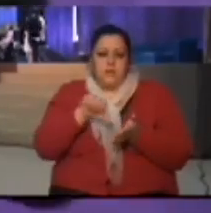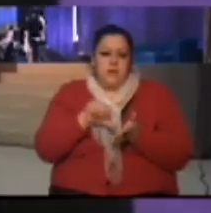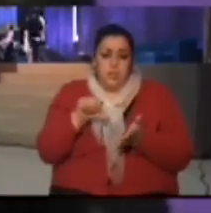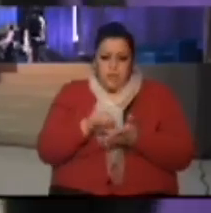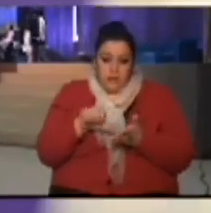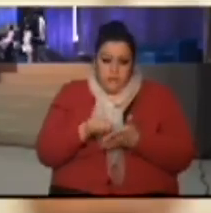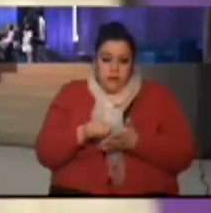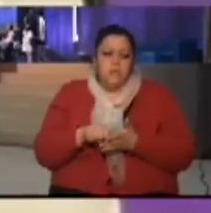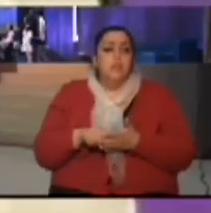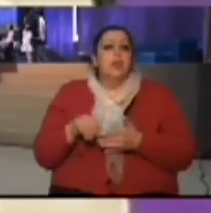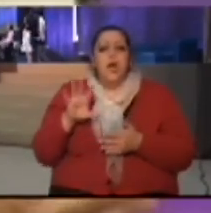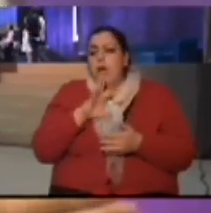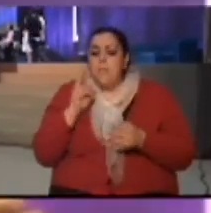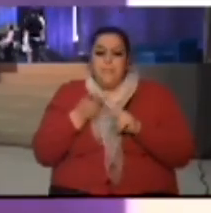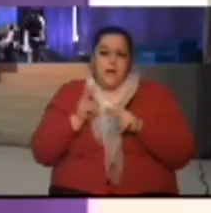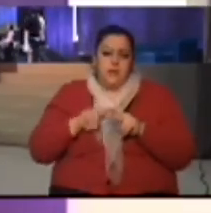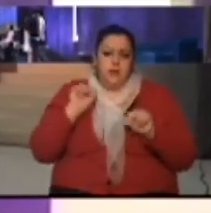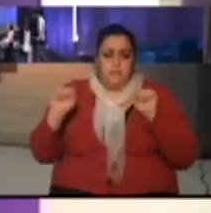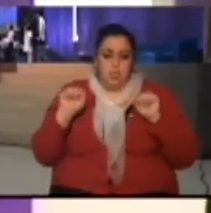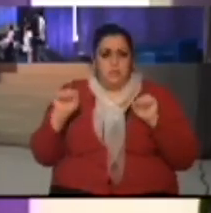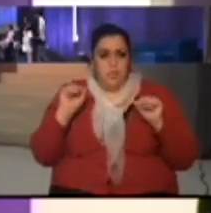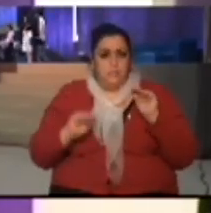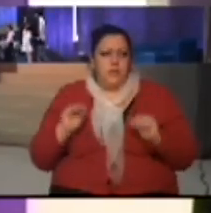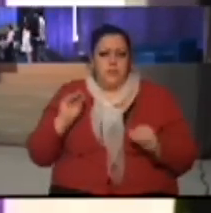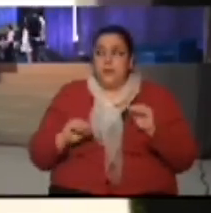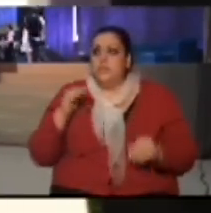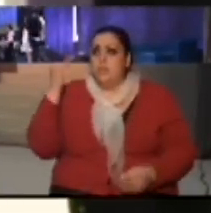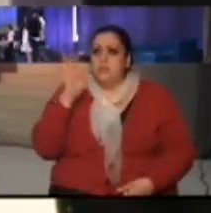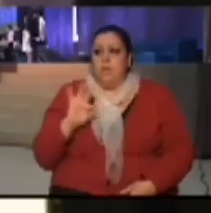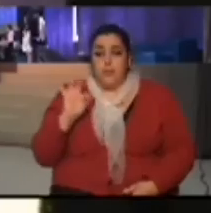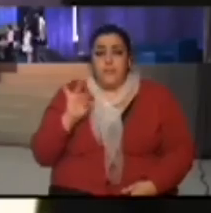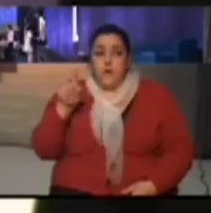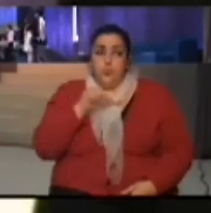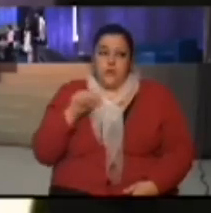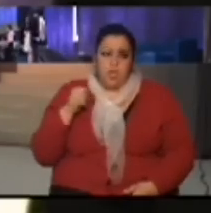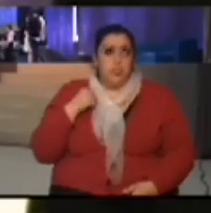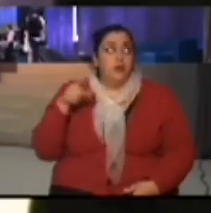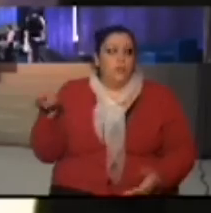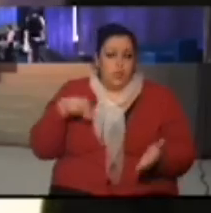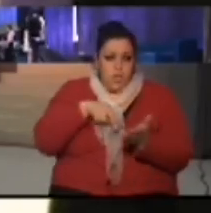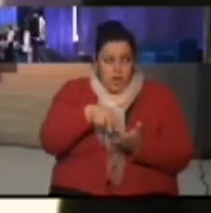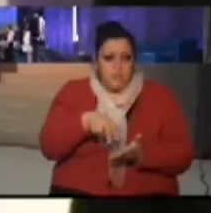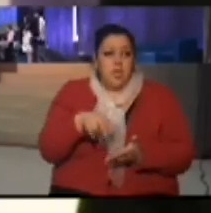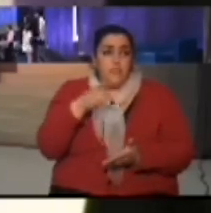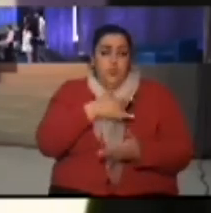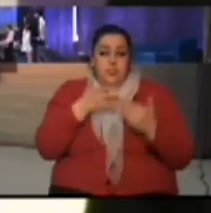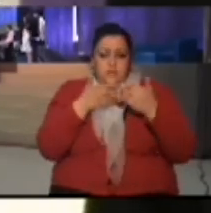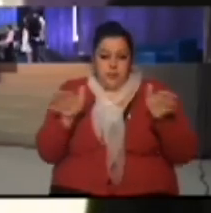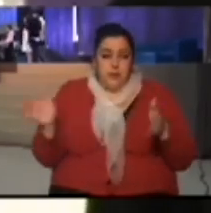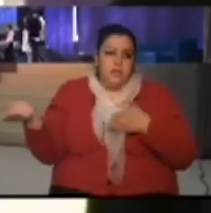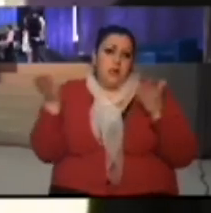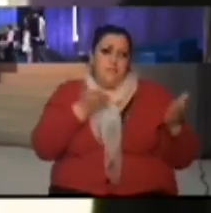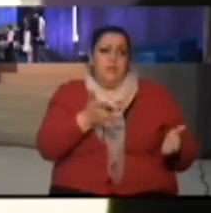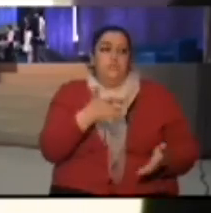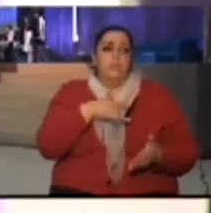համար, այս ամենը կազմակերպված էր քեզ համար, որ դու գայր առաջ, որ դու սիրտդ բացեր ու իրան հրավիրեր քո